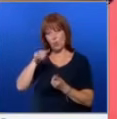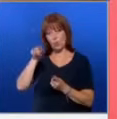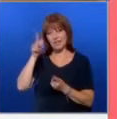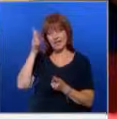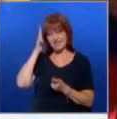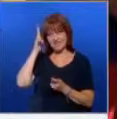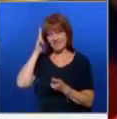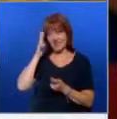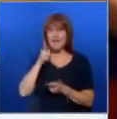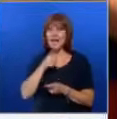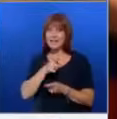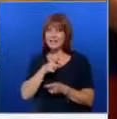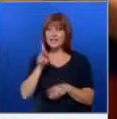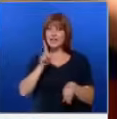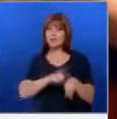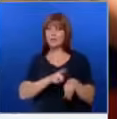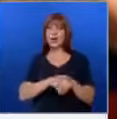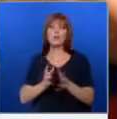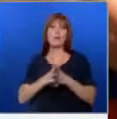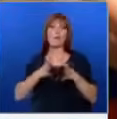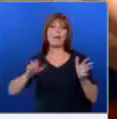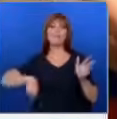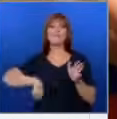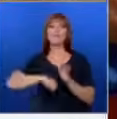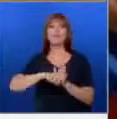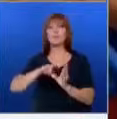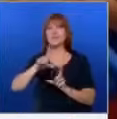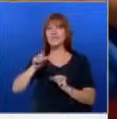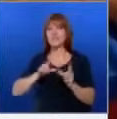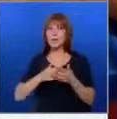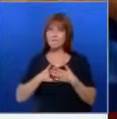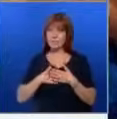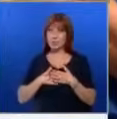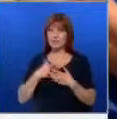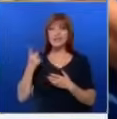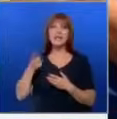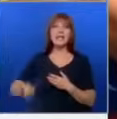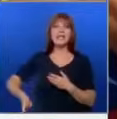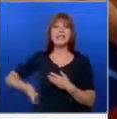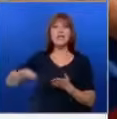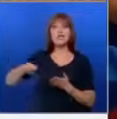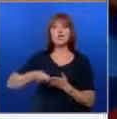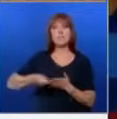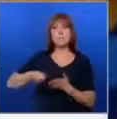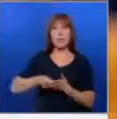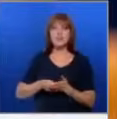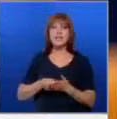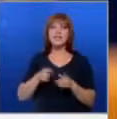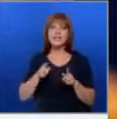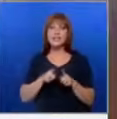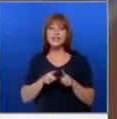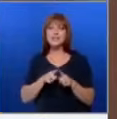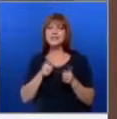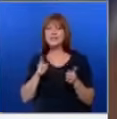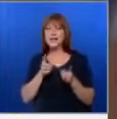11-те българчета ще се докоснат до големите футболни звезди благодарение на един от генералните спонсори на турнира и ще бъдат талисмани